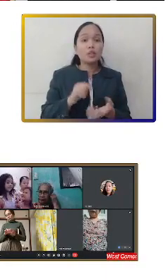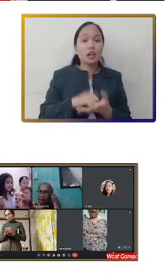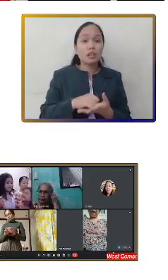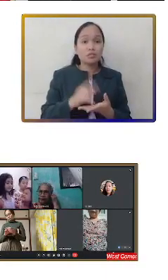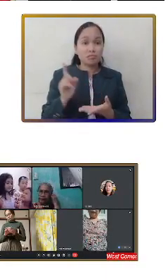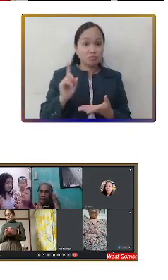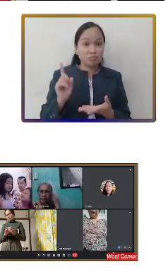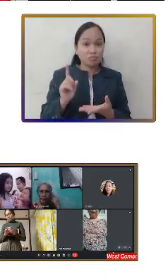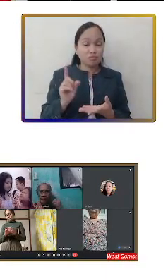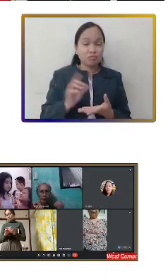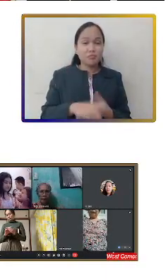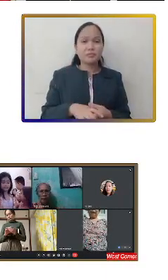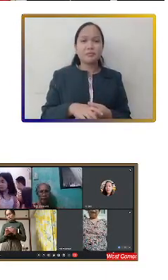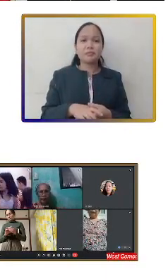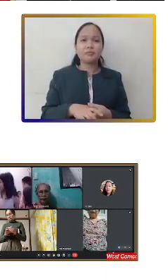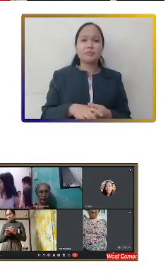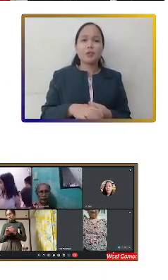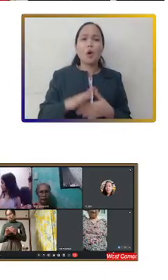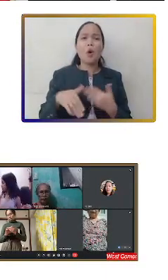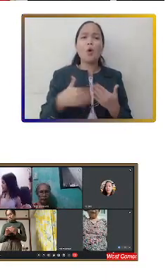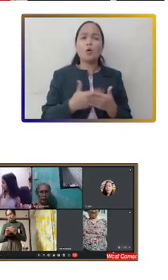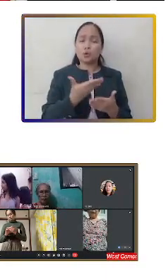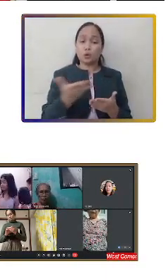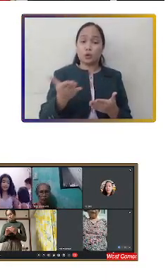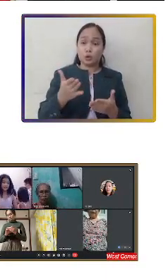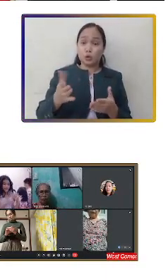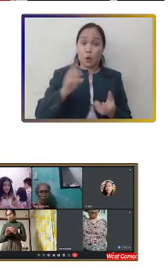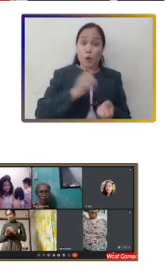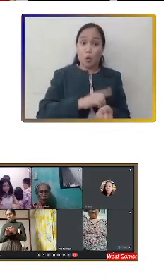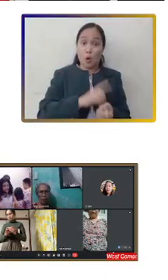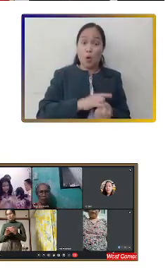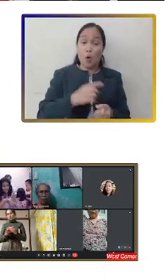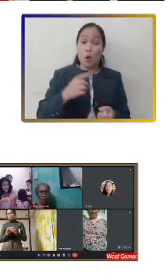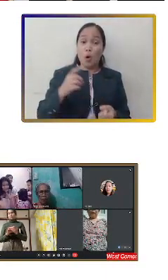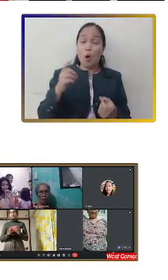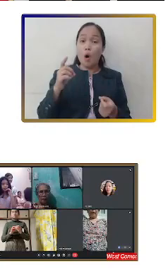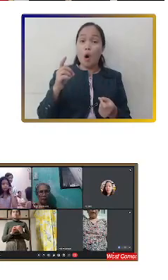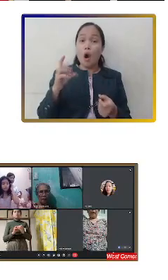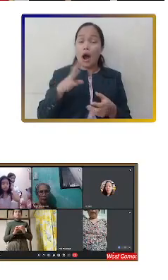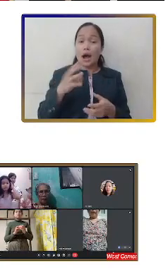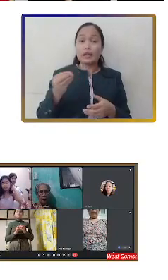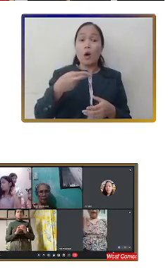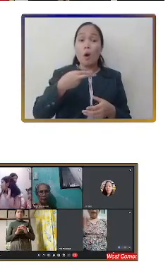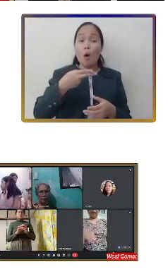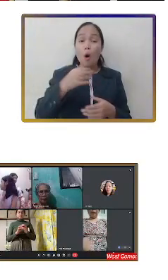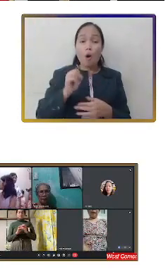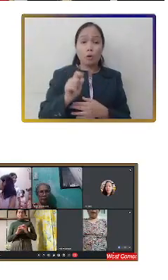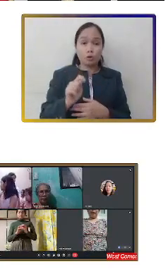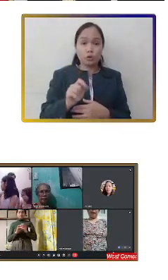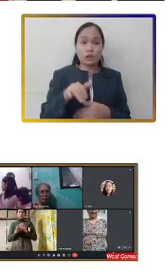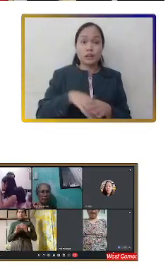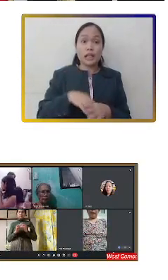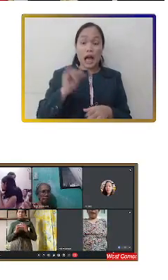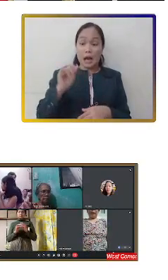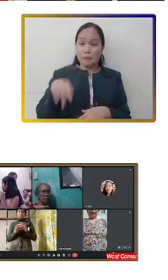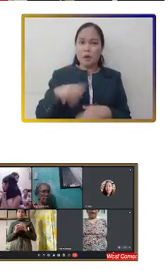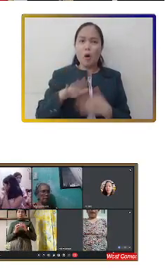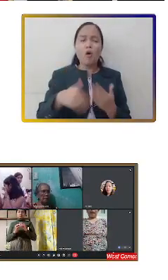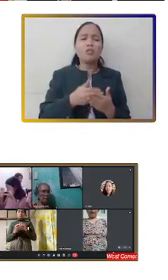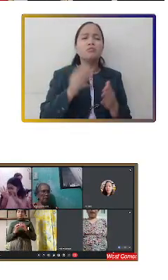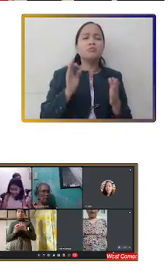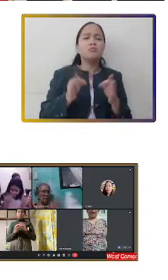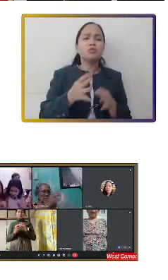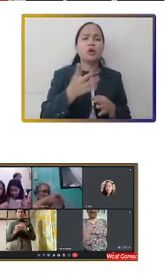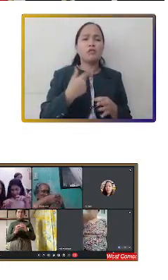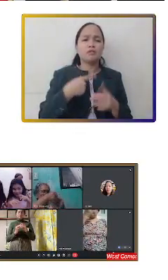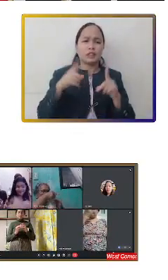Dito yung ating mga doctors and hosts sa impormasyong pangkalusugan. Mga kapatid, yun lang nakakalasa yung bibig nyo ngayon.